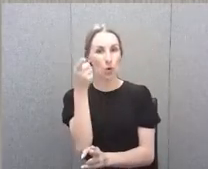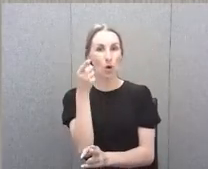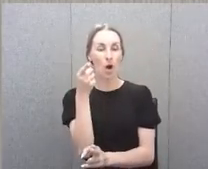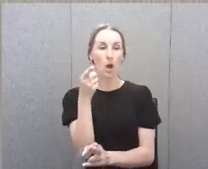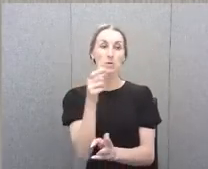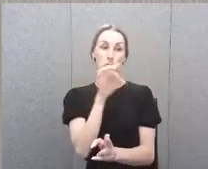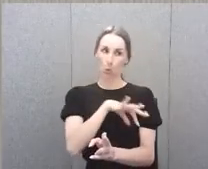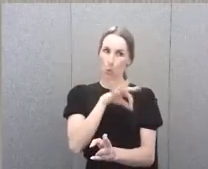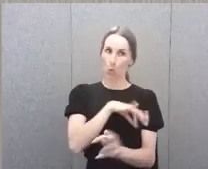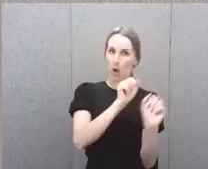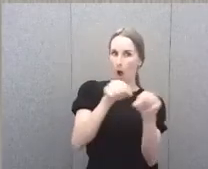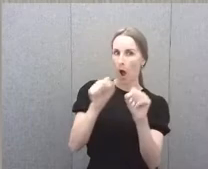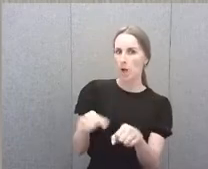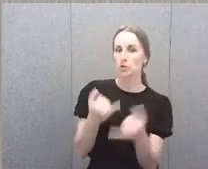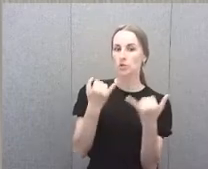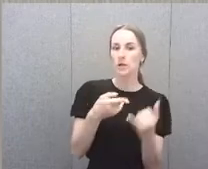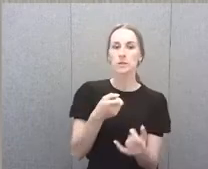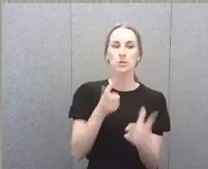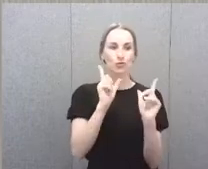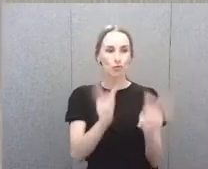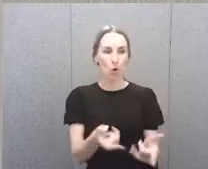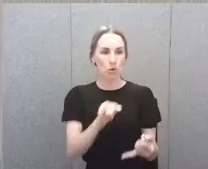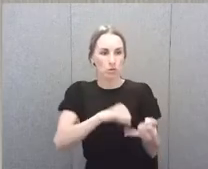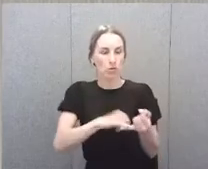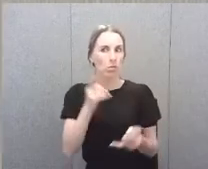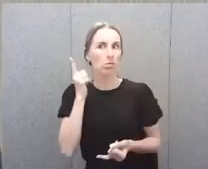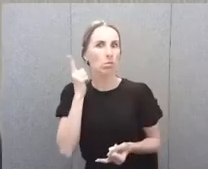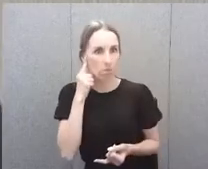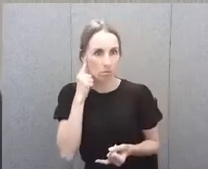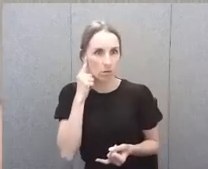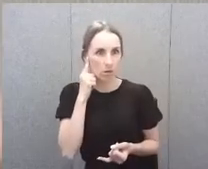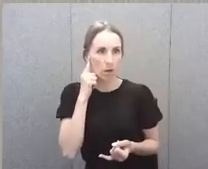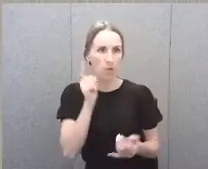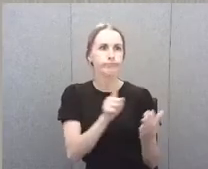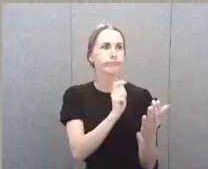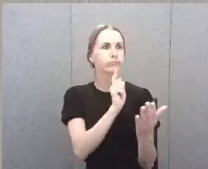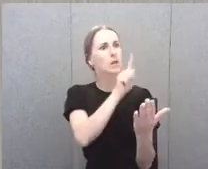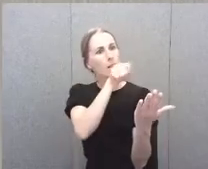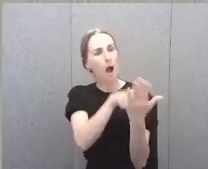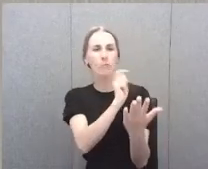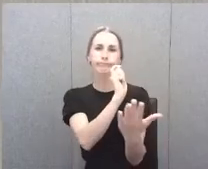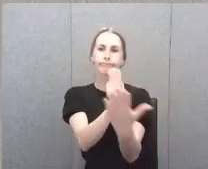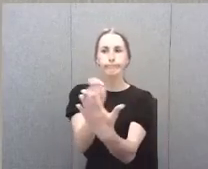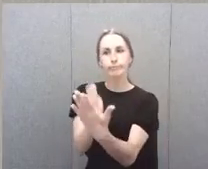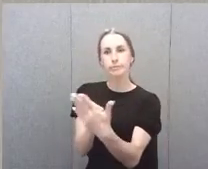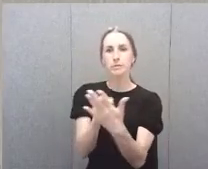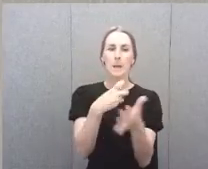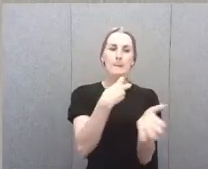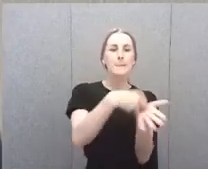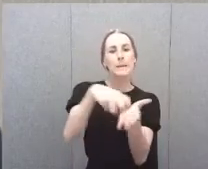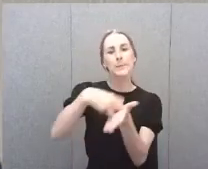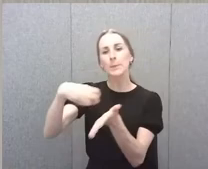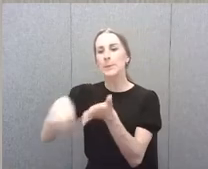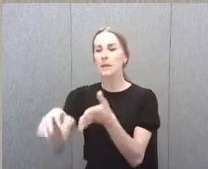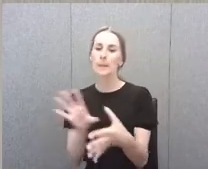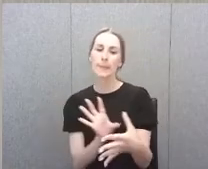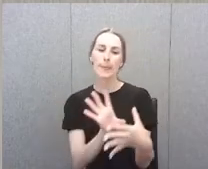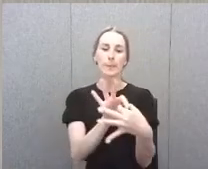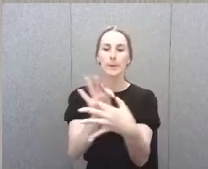Воспользуйтесь сегодняшними возможностями. Сегодня мы услышим реальные истории. Задавайте вопросы,